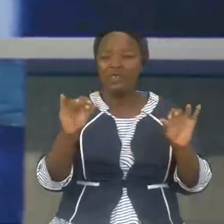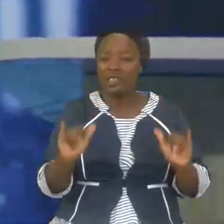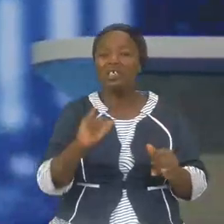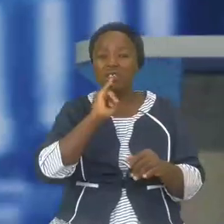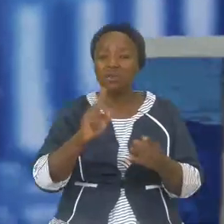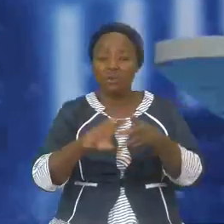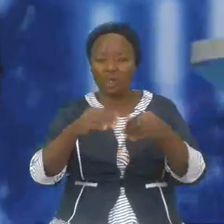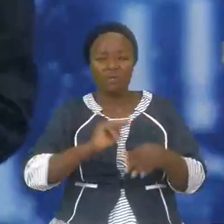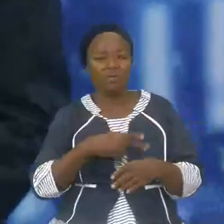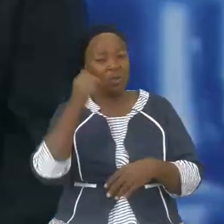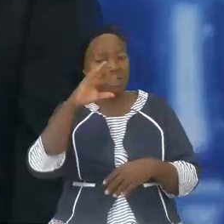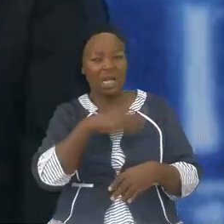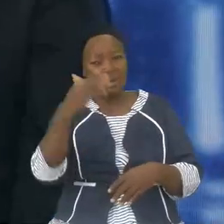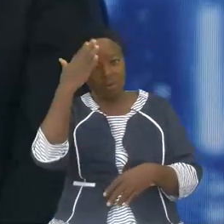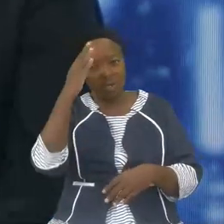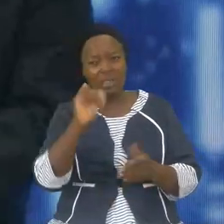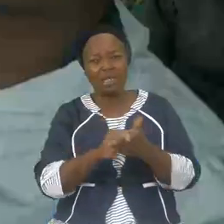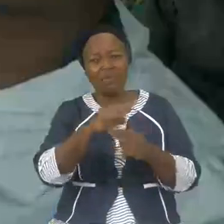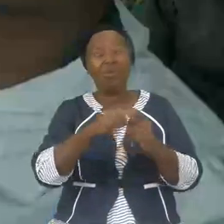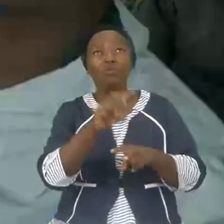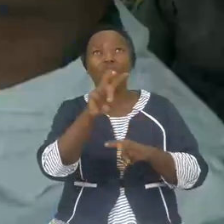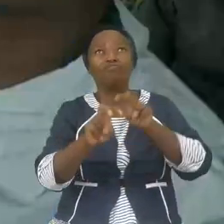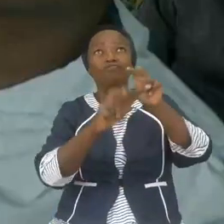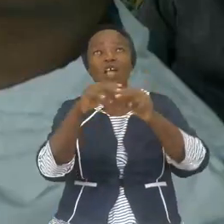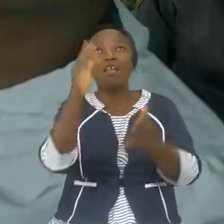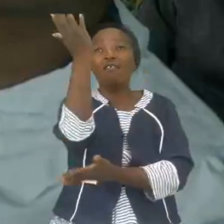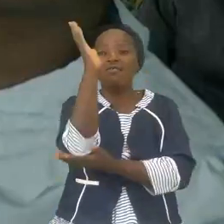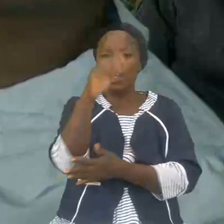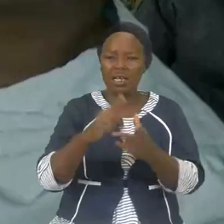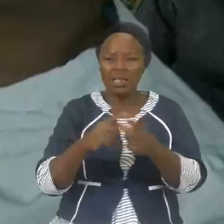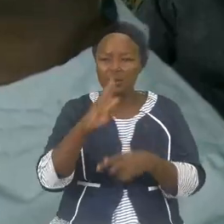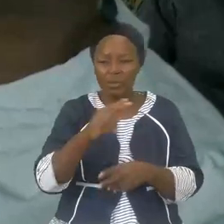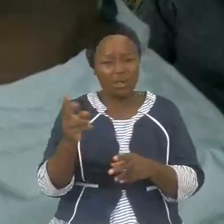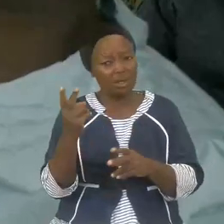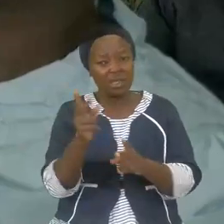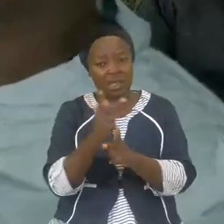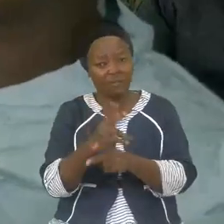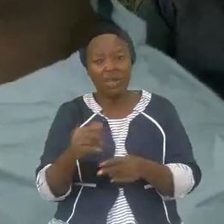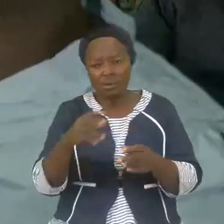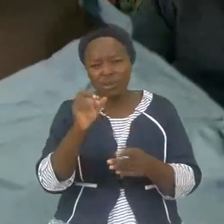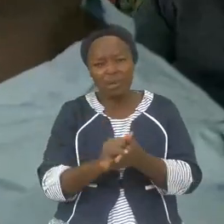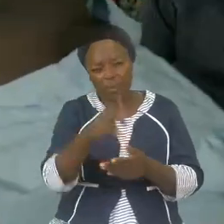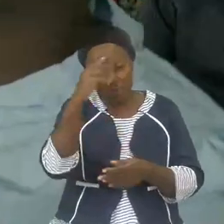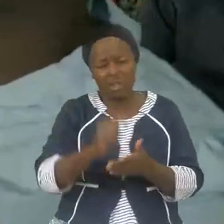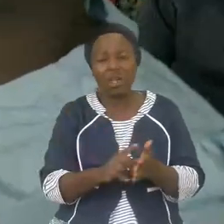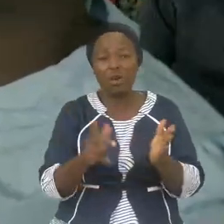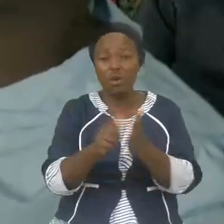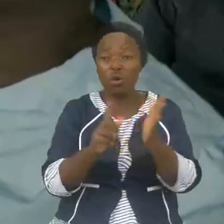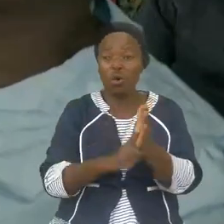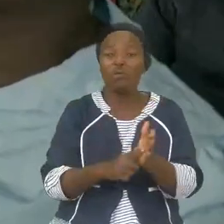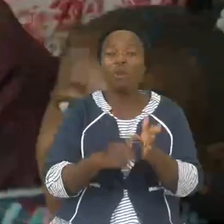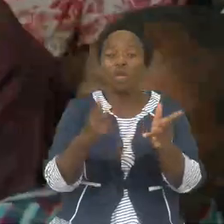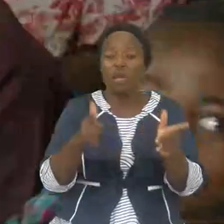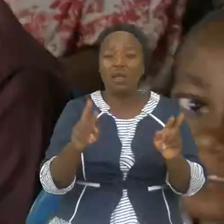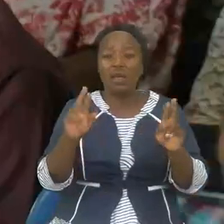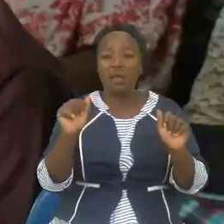nous donner la compréhension et la connaissance que quand on monte, on doit être très prudent parce que la loi